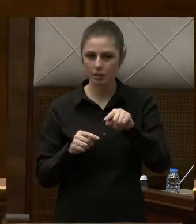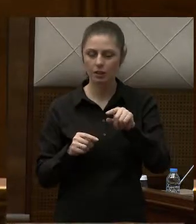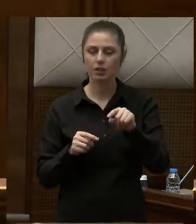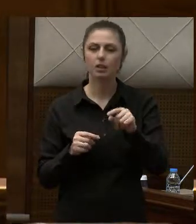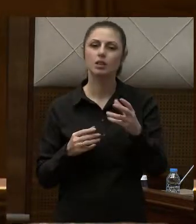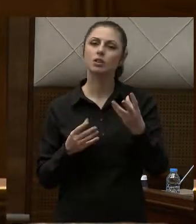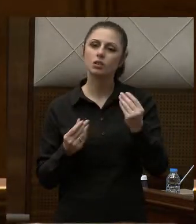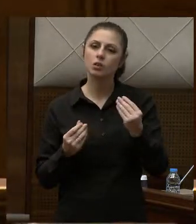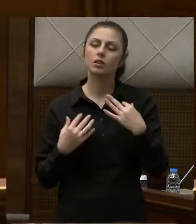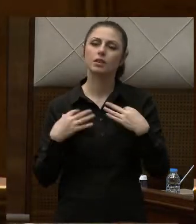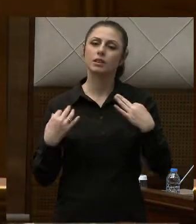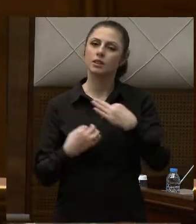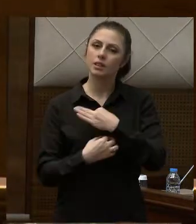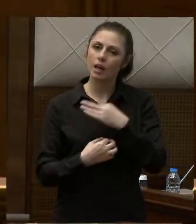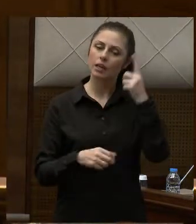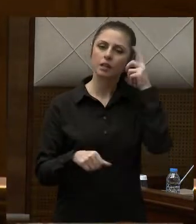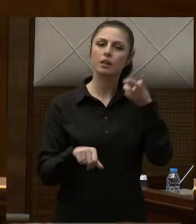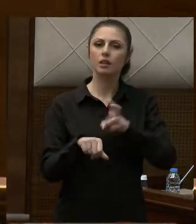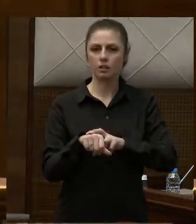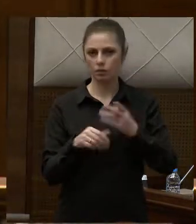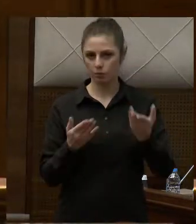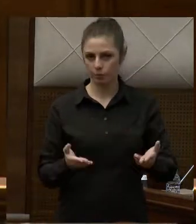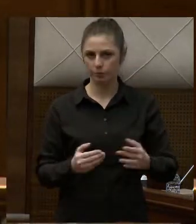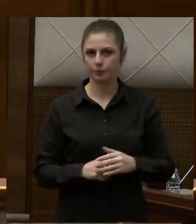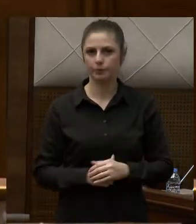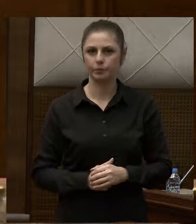minnetle anıyoruz.